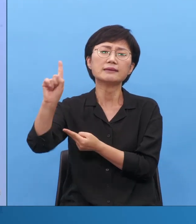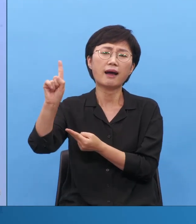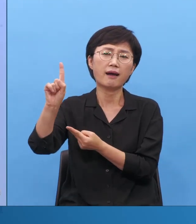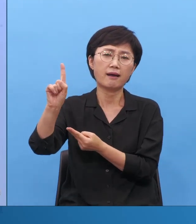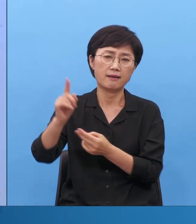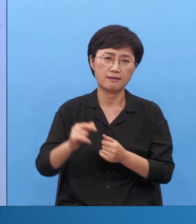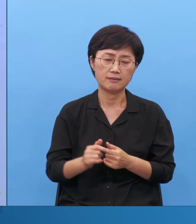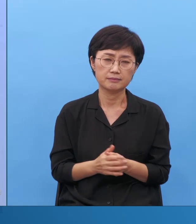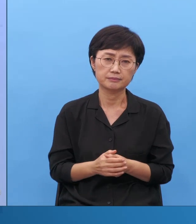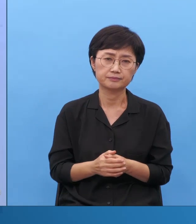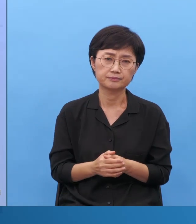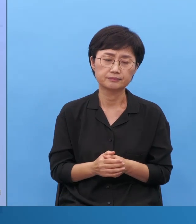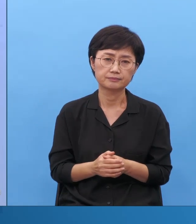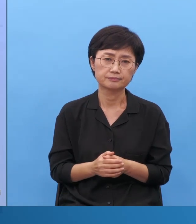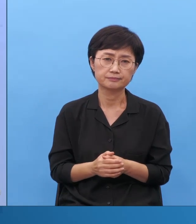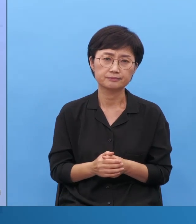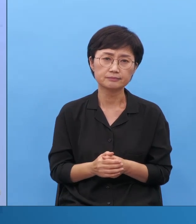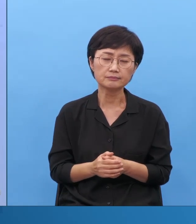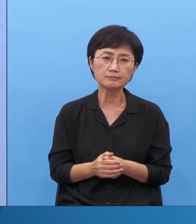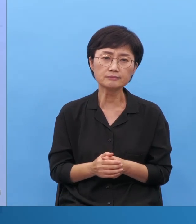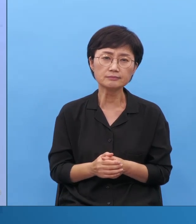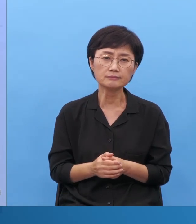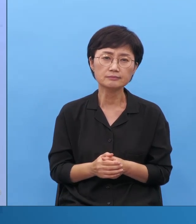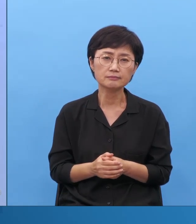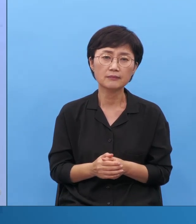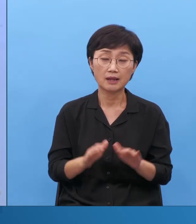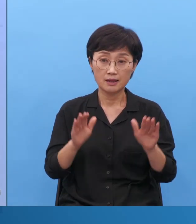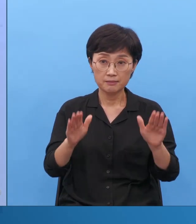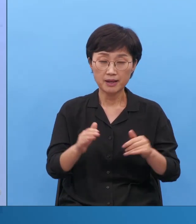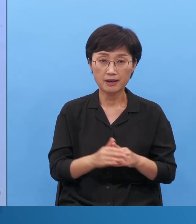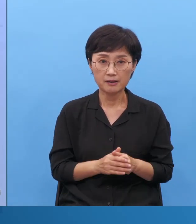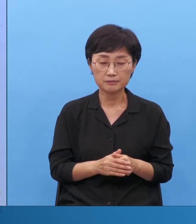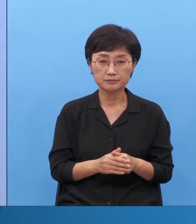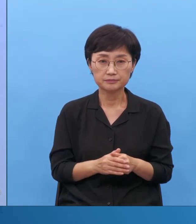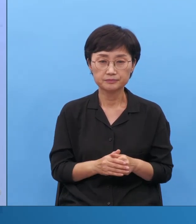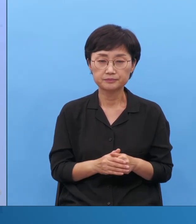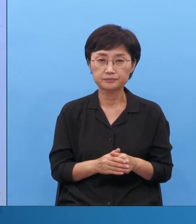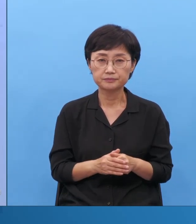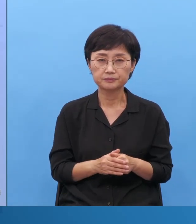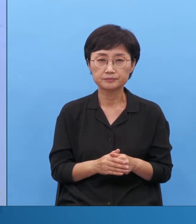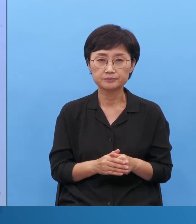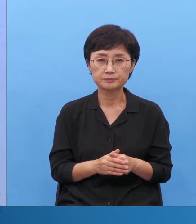하니까 진짜 웃기는 기독교인이 잘못되면 이렇게 돼요.